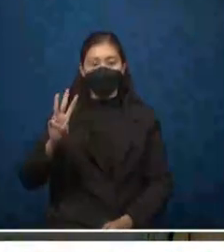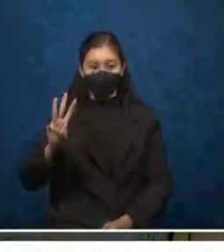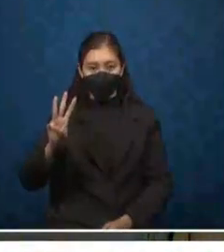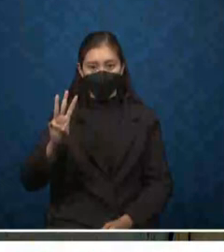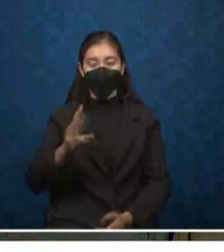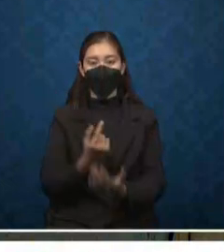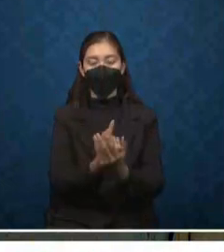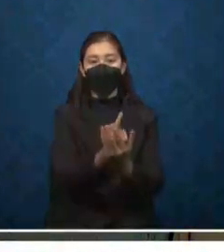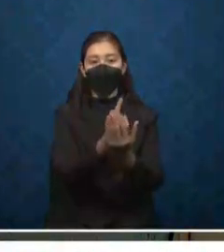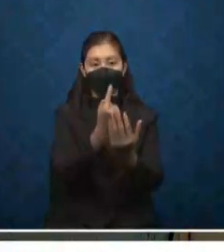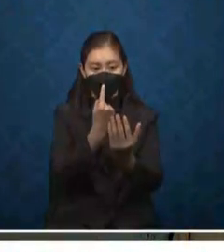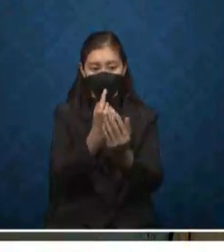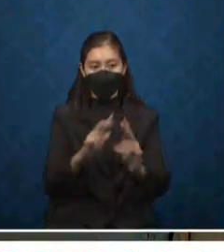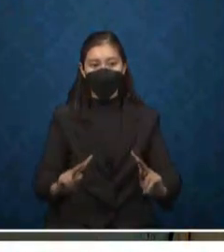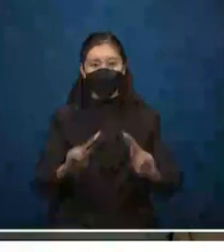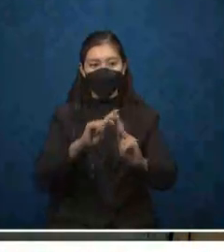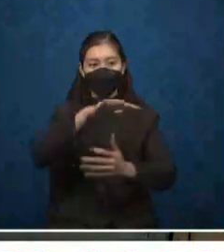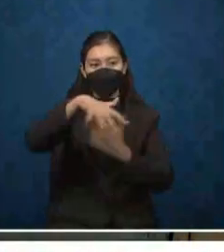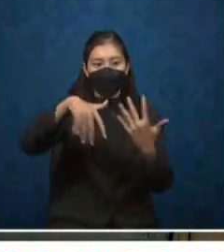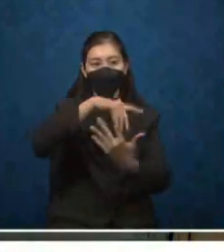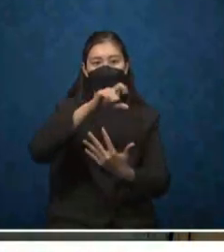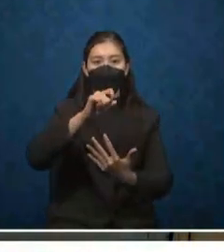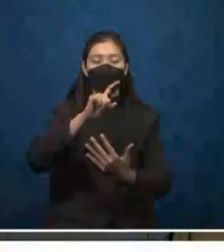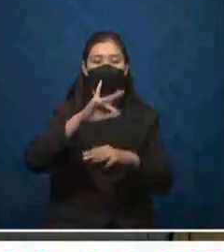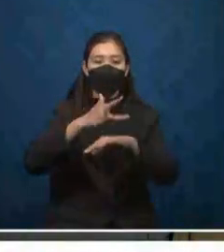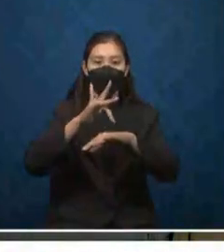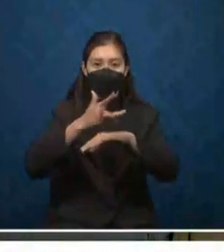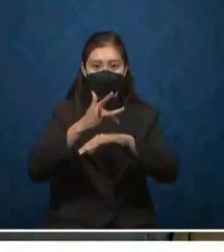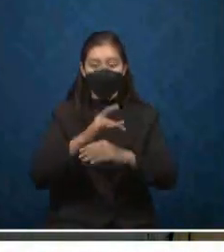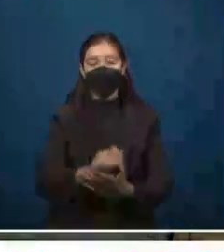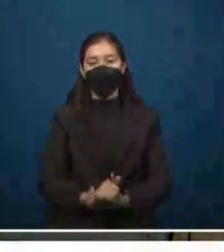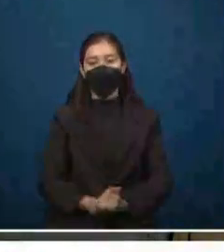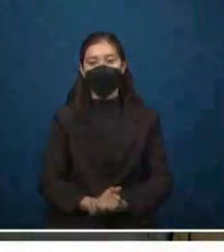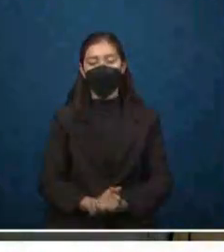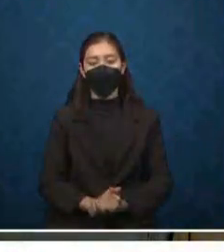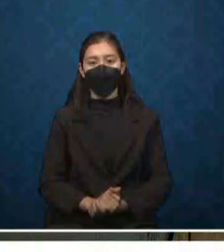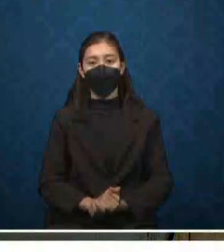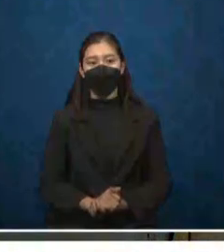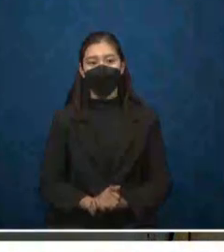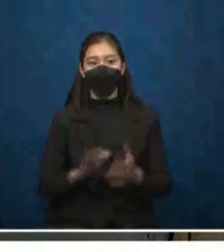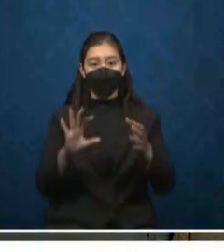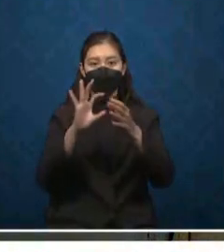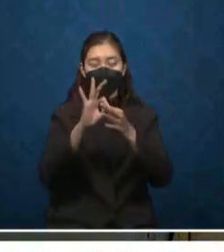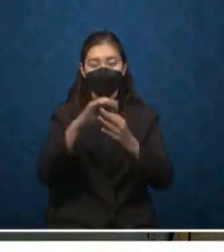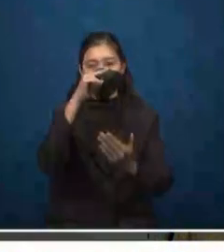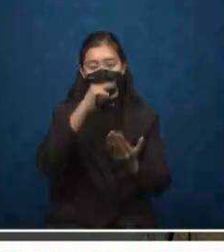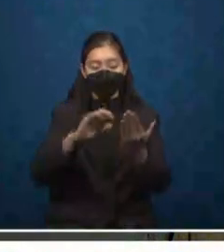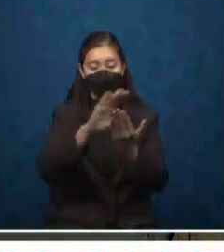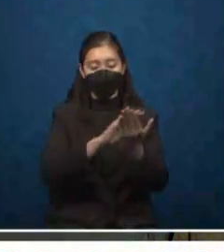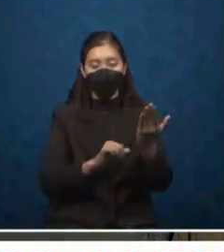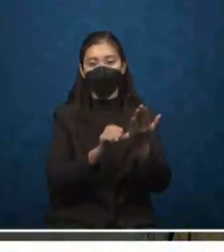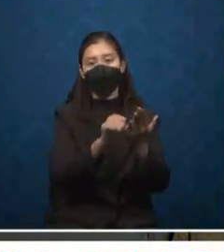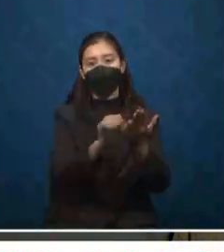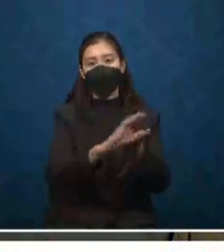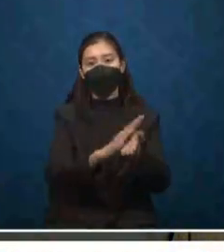รธรรมชาติและสิ่งแวดล้อมวันนี้ผมจะมาติดตามเกี่ยวกับเรื่องของการงานเรื่องปฏิรูปประเทศในด้าน